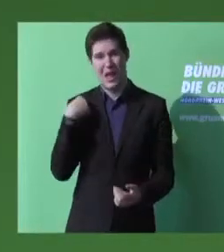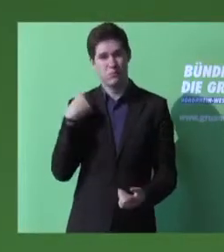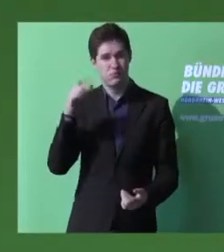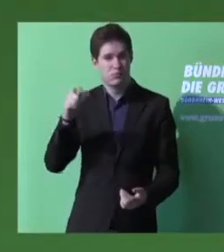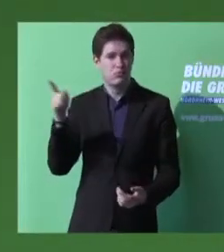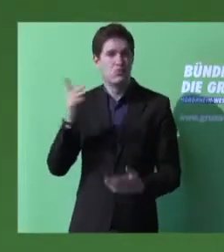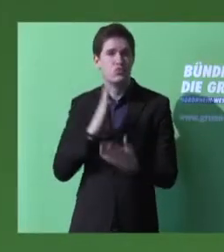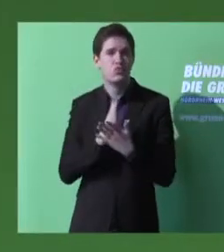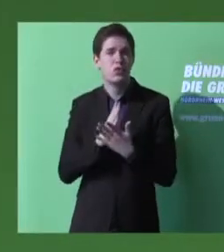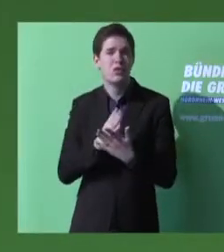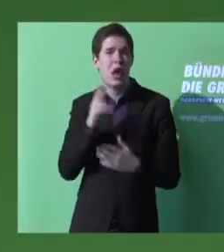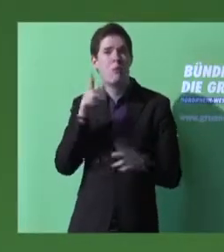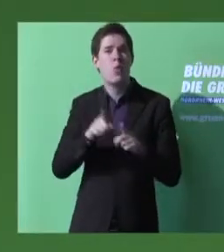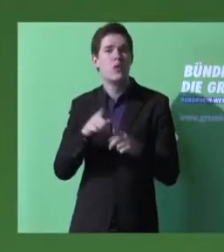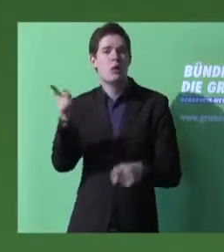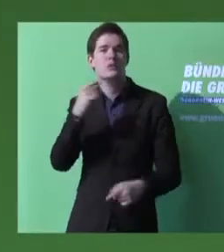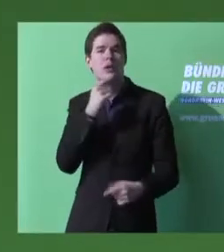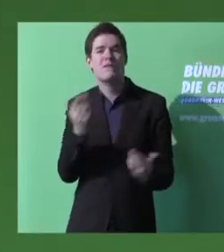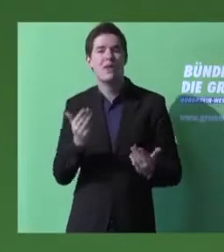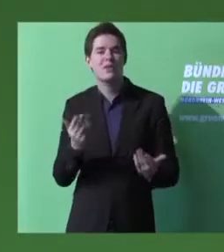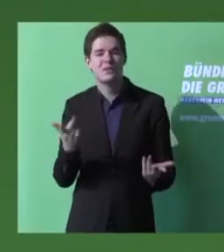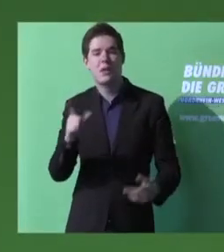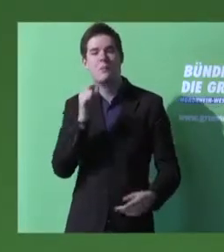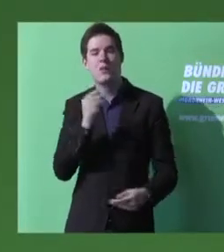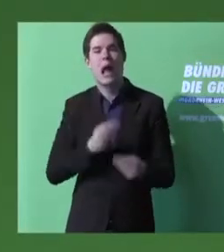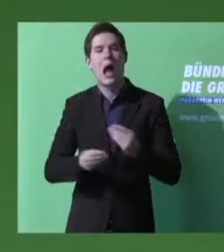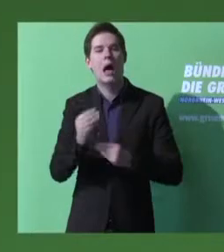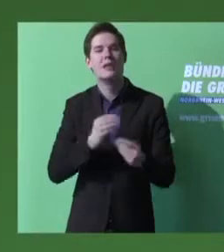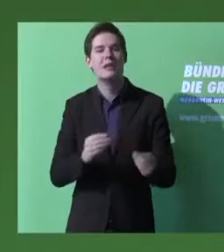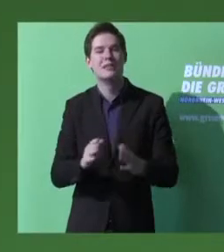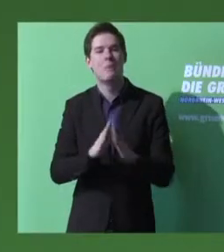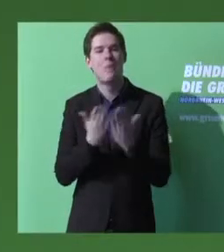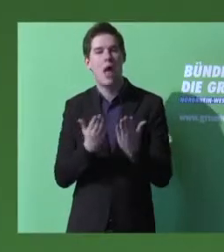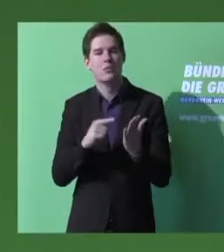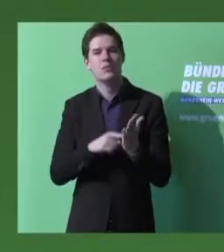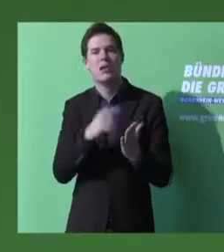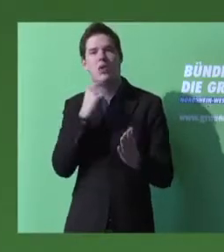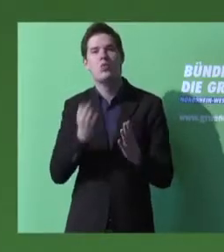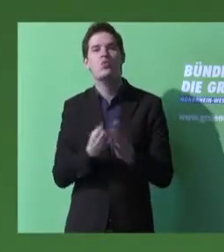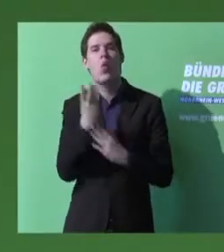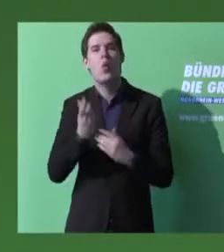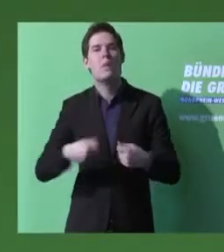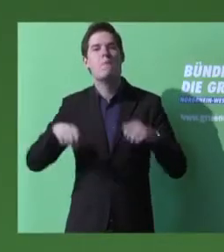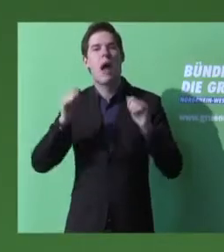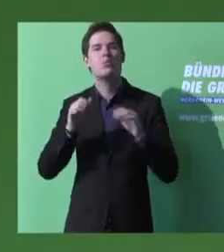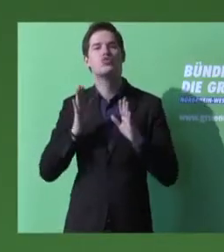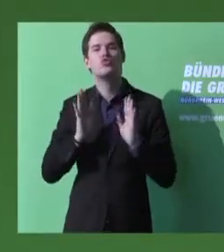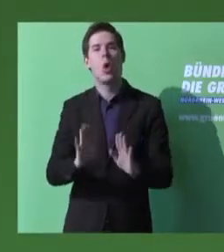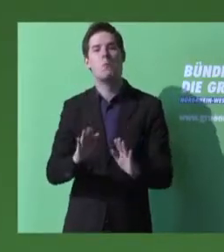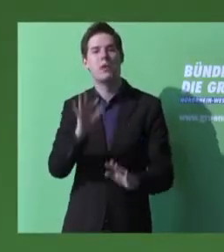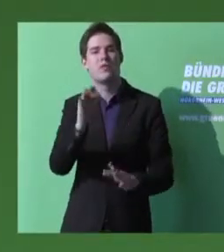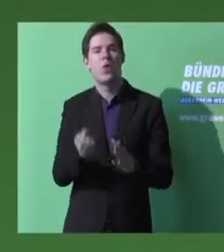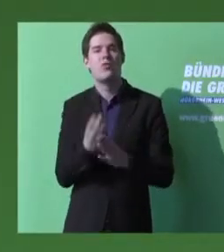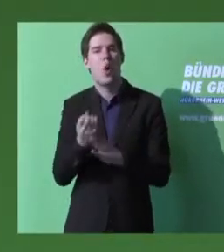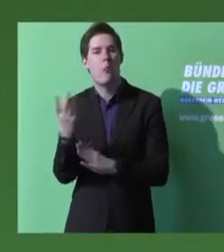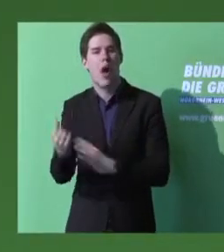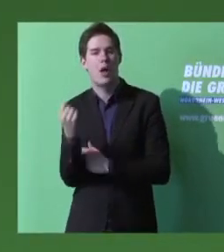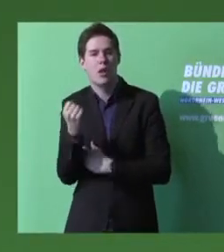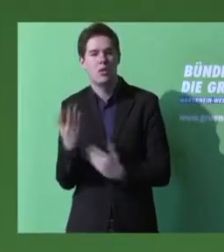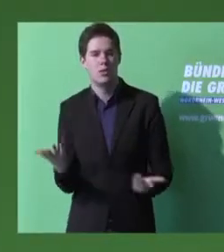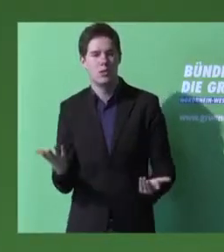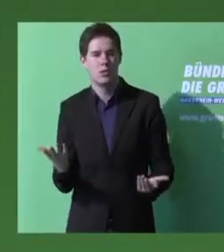einem Kommentar im Handelsblatt hat er den totalen Neubaustopp für erneuerbare Energien gefordert. Er hat nämlich